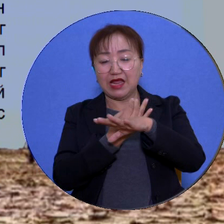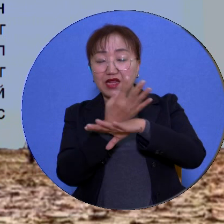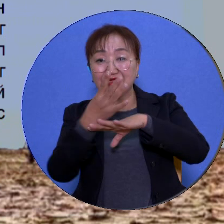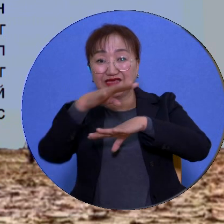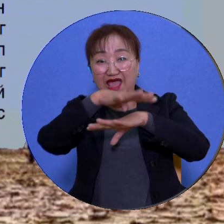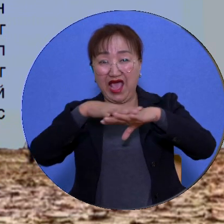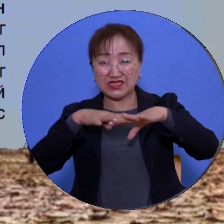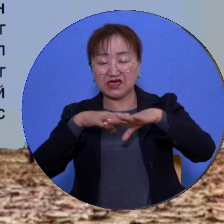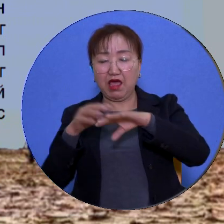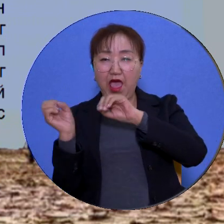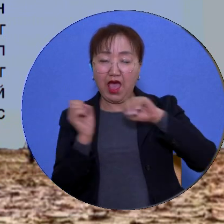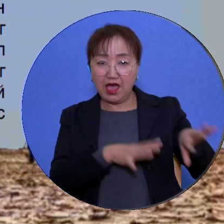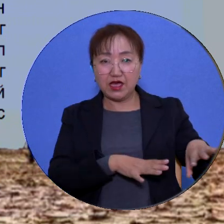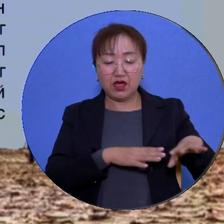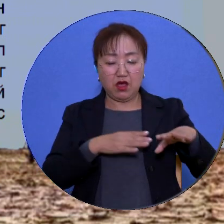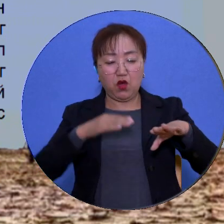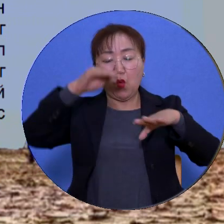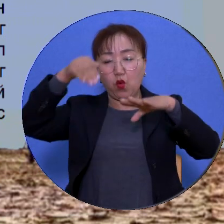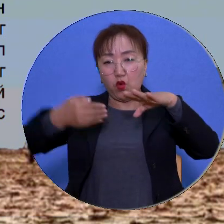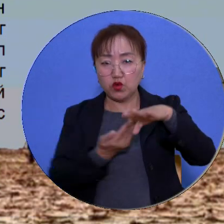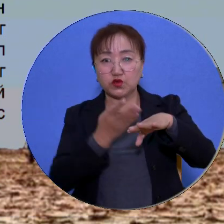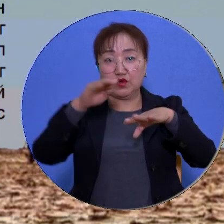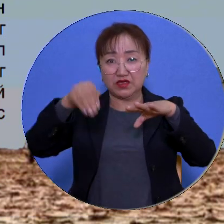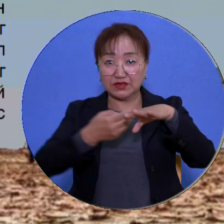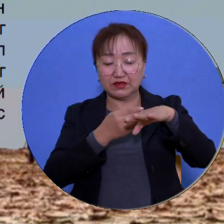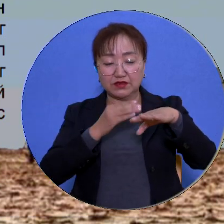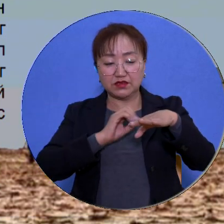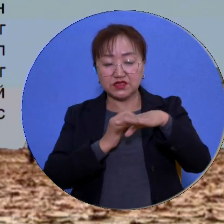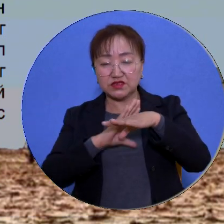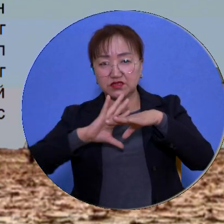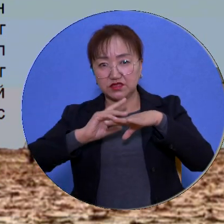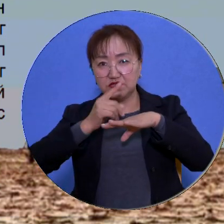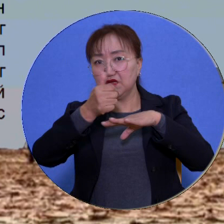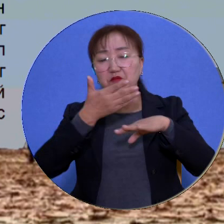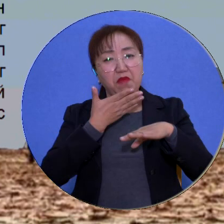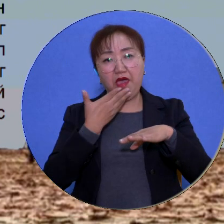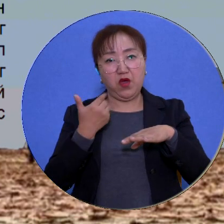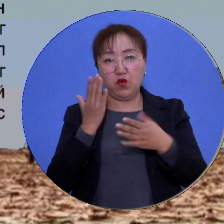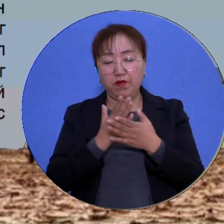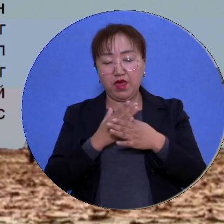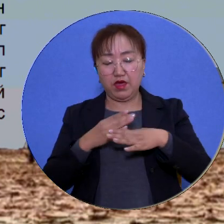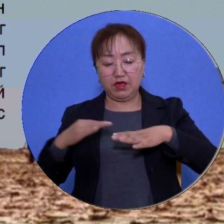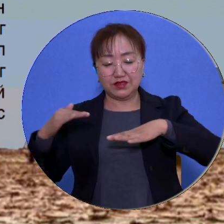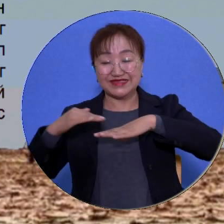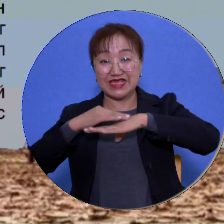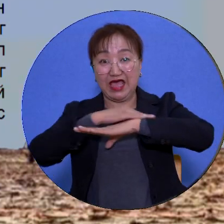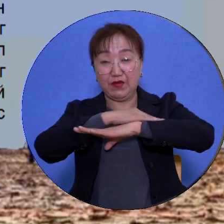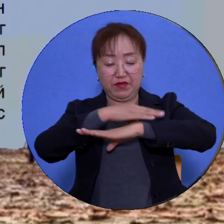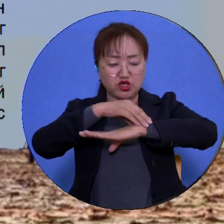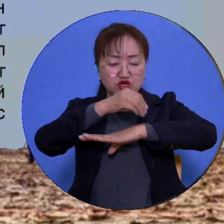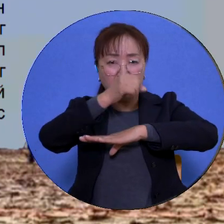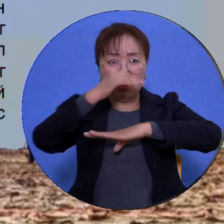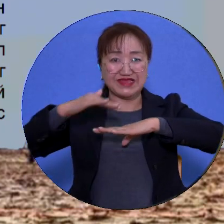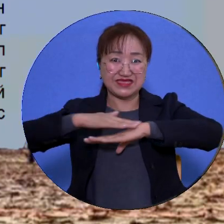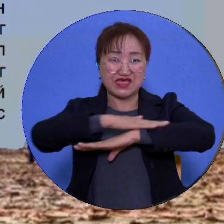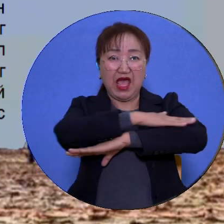малталдийн дараа гар нөхөн сөргейлд хийгүй байх, Атадзамин сүлжи бую шооронзам гаргах, энд